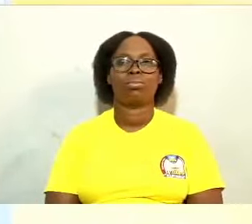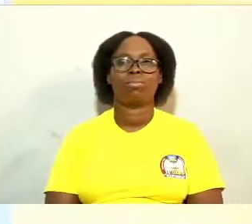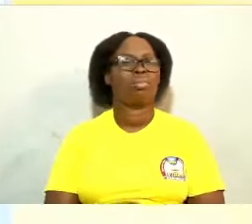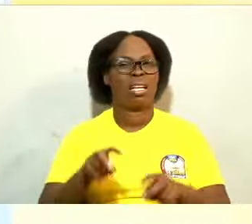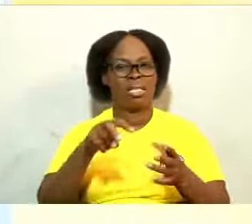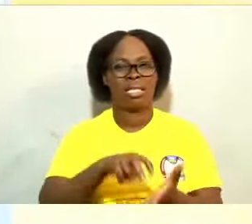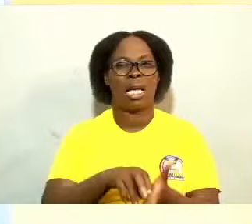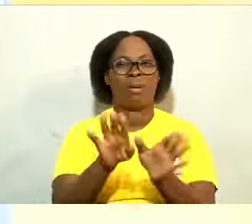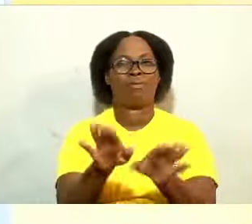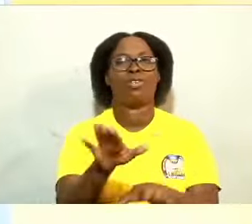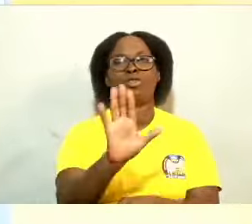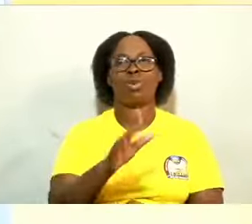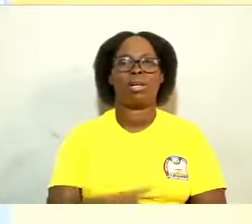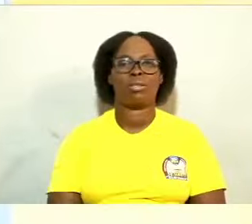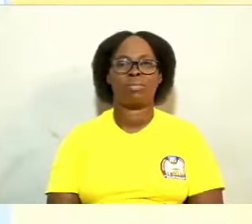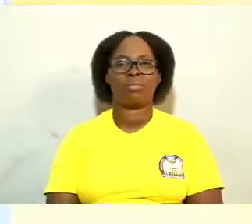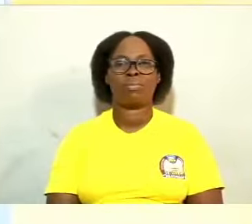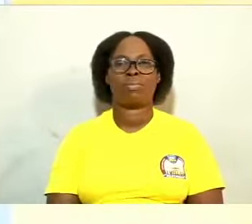simama kwa miguu yako miwili.